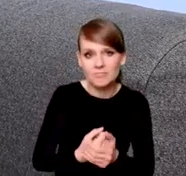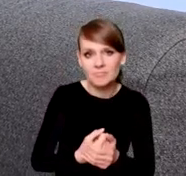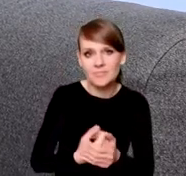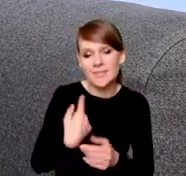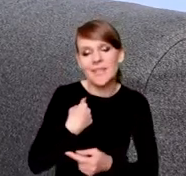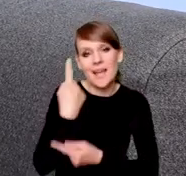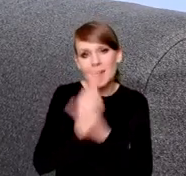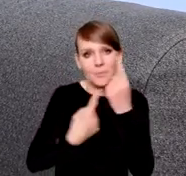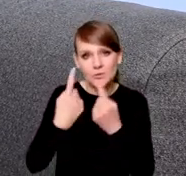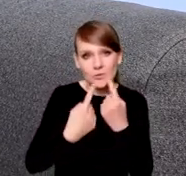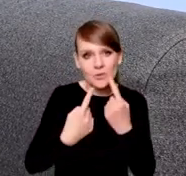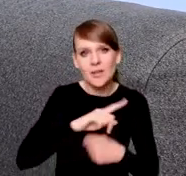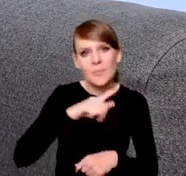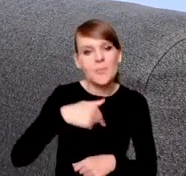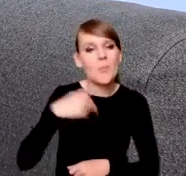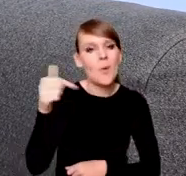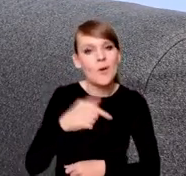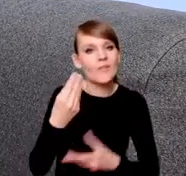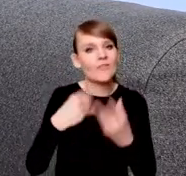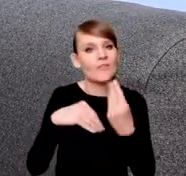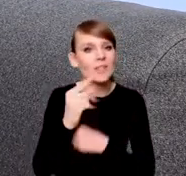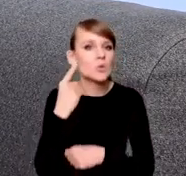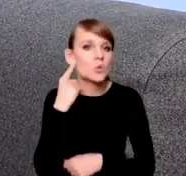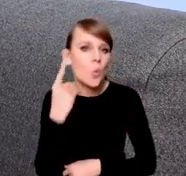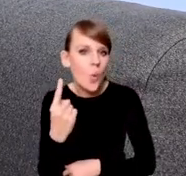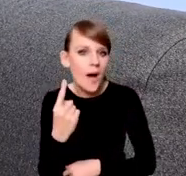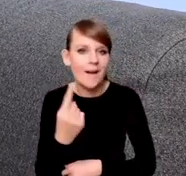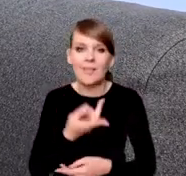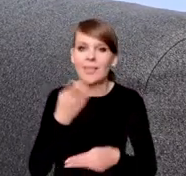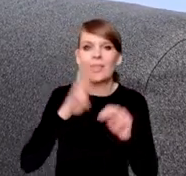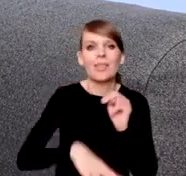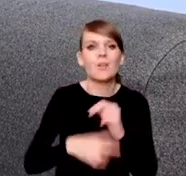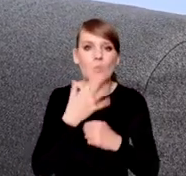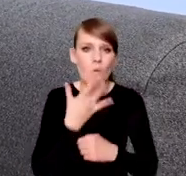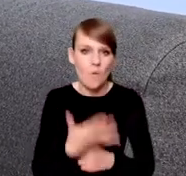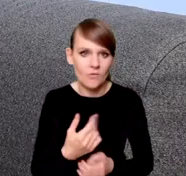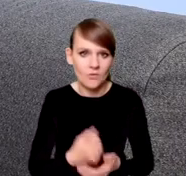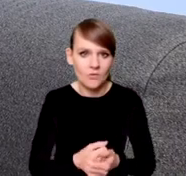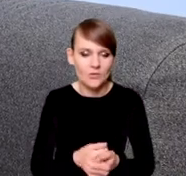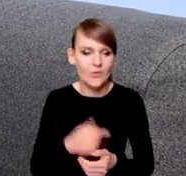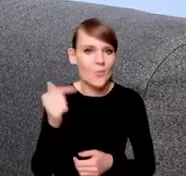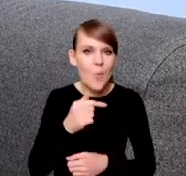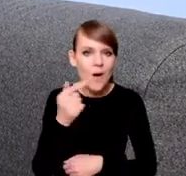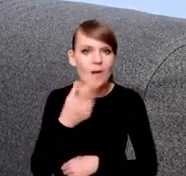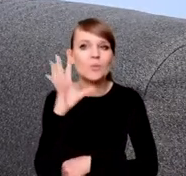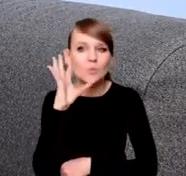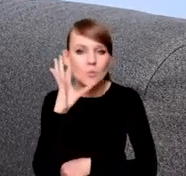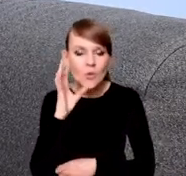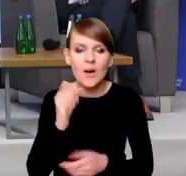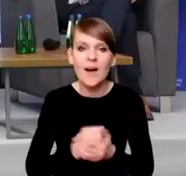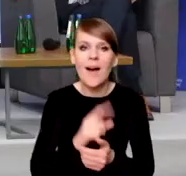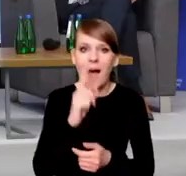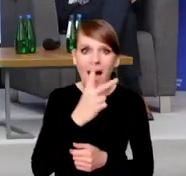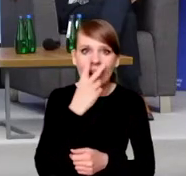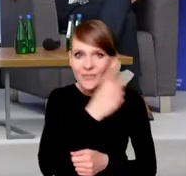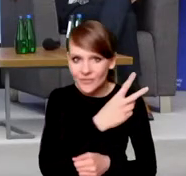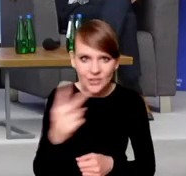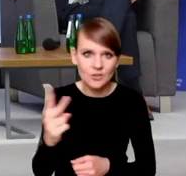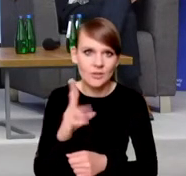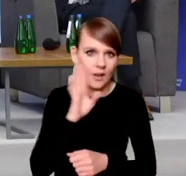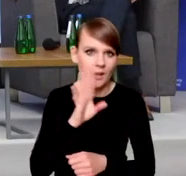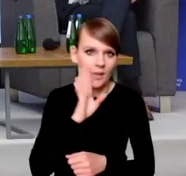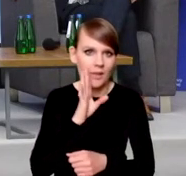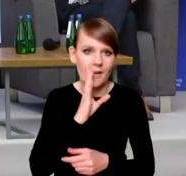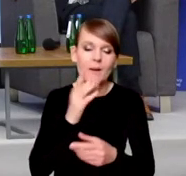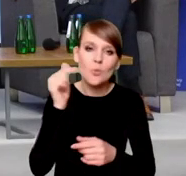powinniśmy bardziej słuchać niż mówić. Powinniśmy bardziej słuchać niż mówić, ale widzieć dalej. Ale widzieć